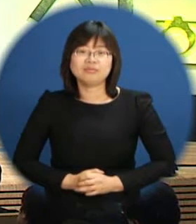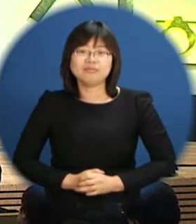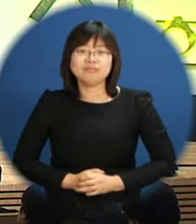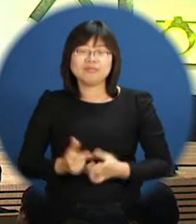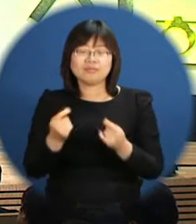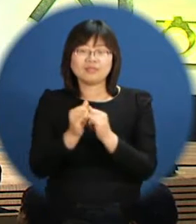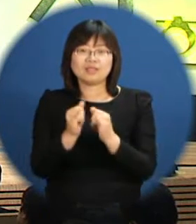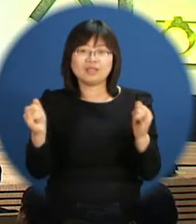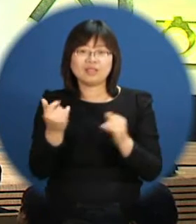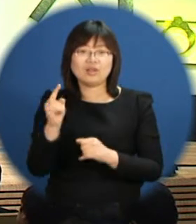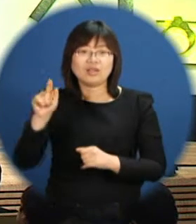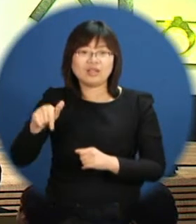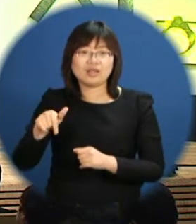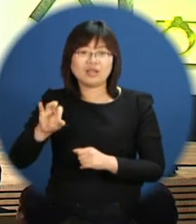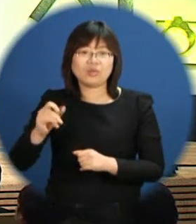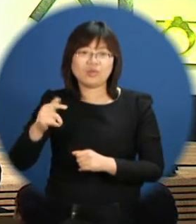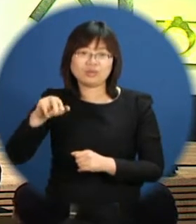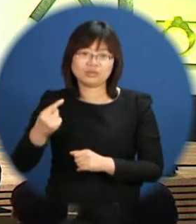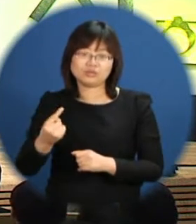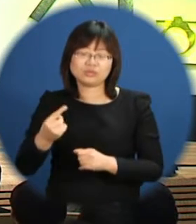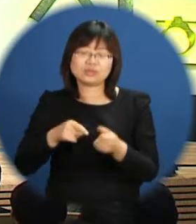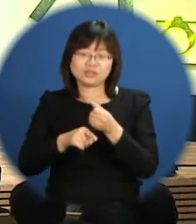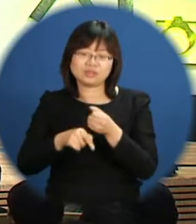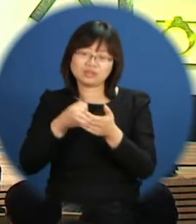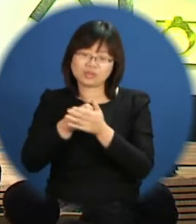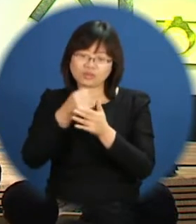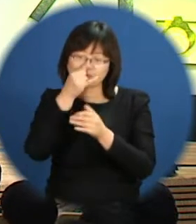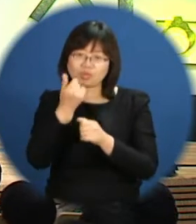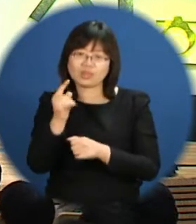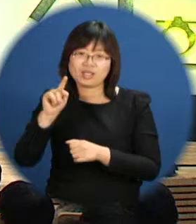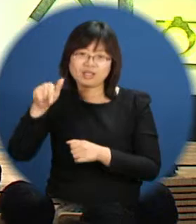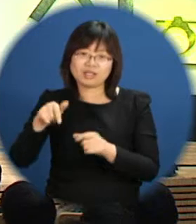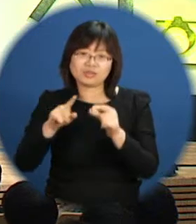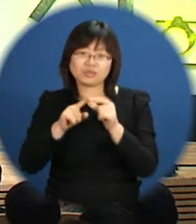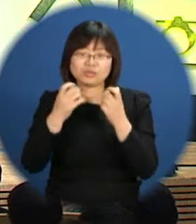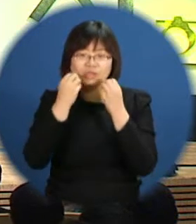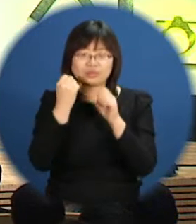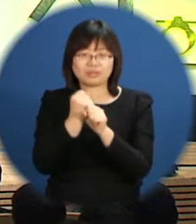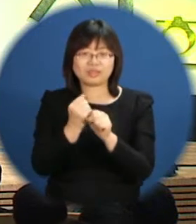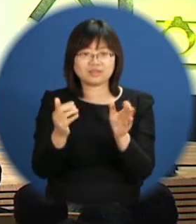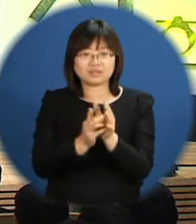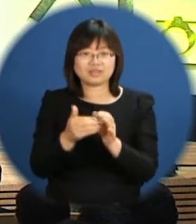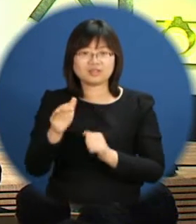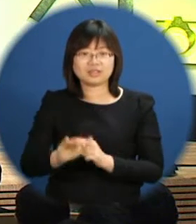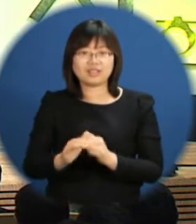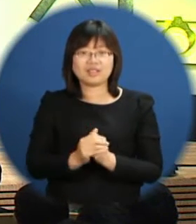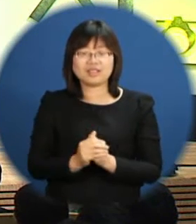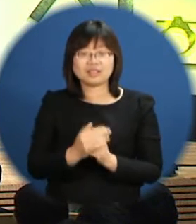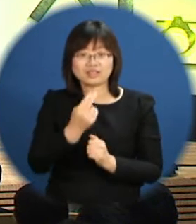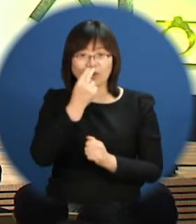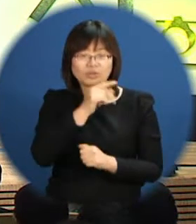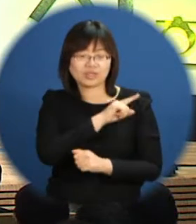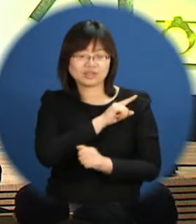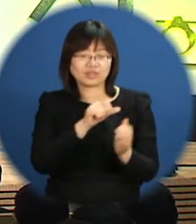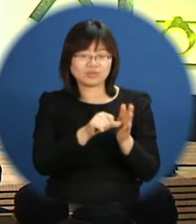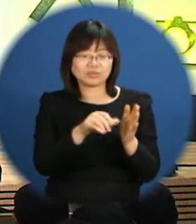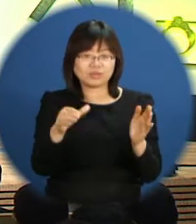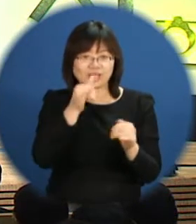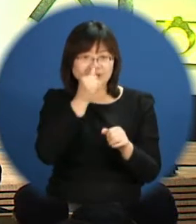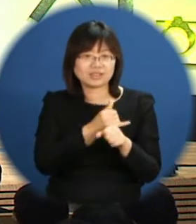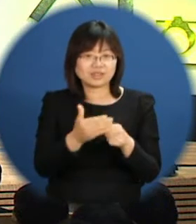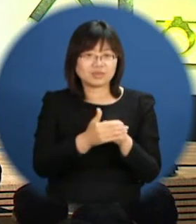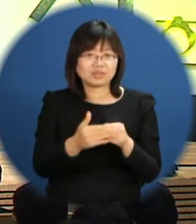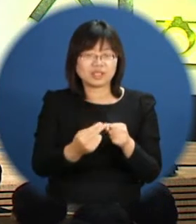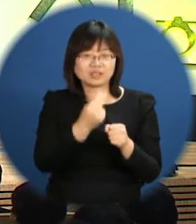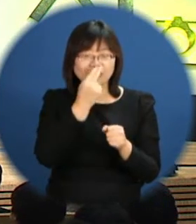사람이 화학 원소의 정의도 왕 일부 했고 뭐 광영 얻어 새로 만들었는데 산소가 가장 유명하고 하기 때문에